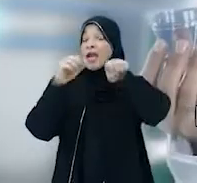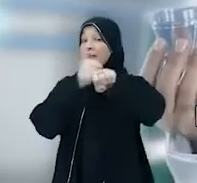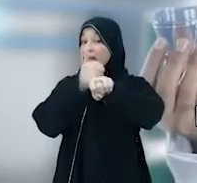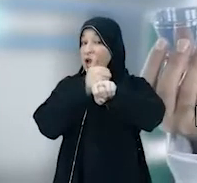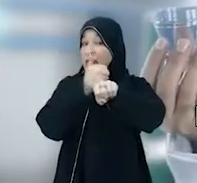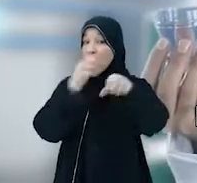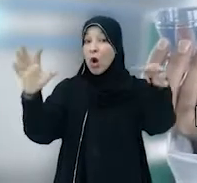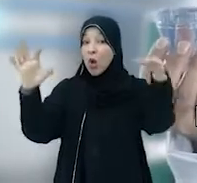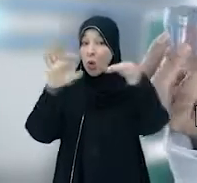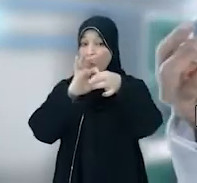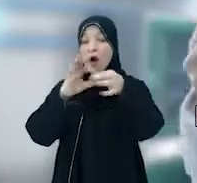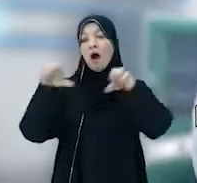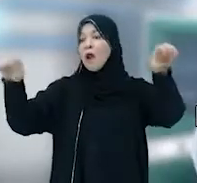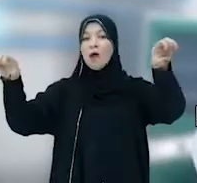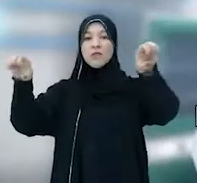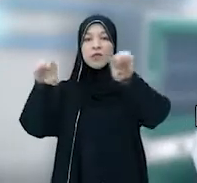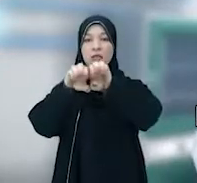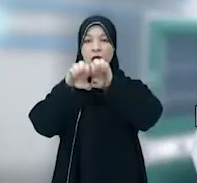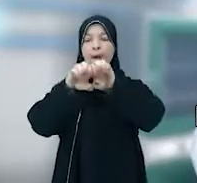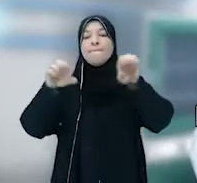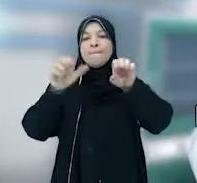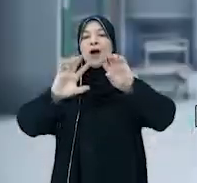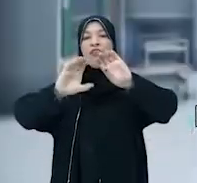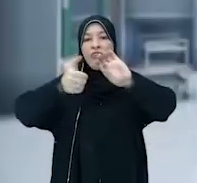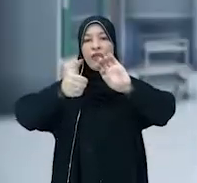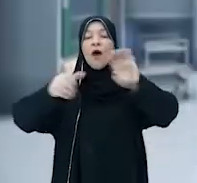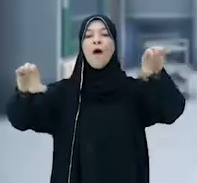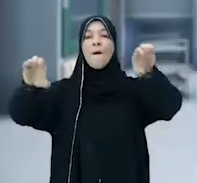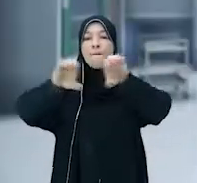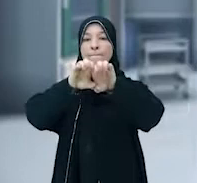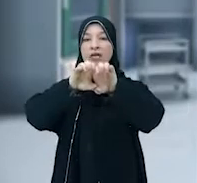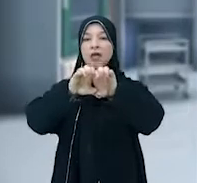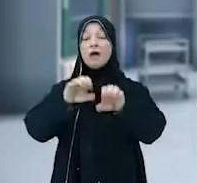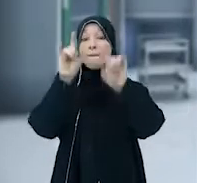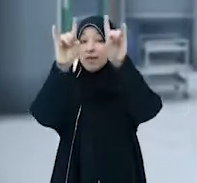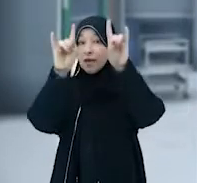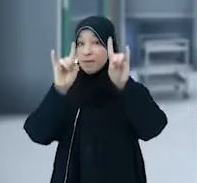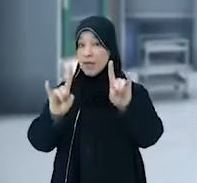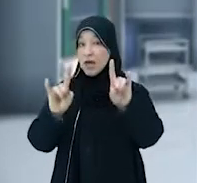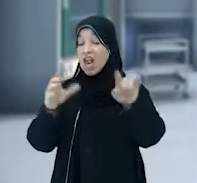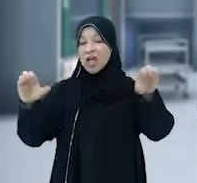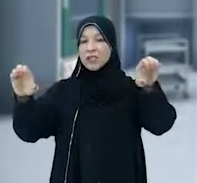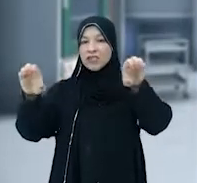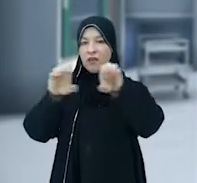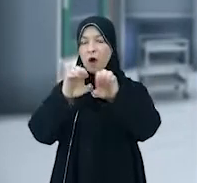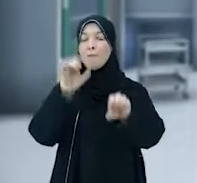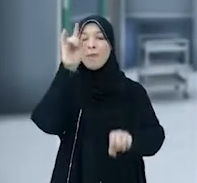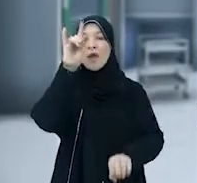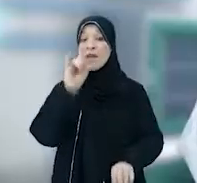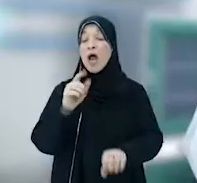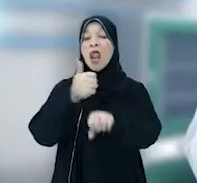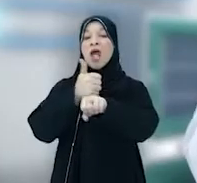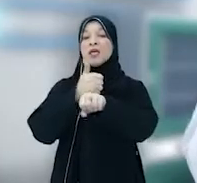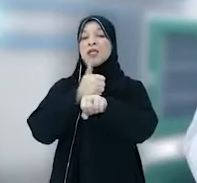ذا قطعتين، تأكد بأن القطعتين موصولتين بثبات عن طريق دفع جزئي الجهاز الموصل إلى